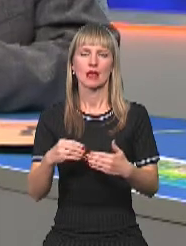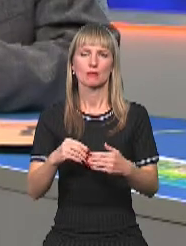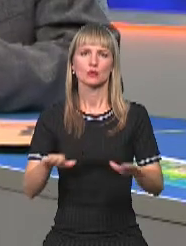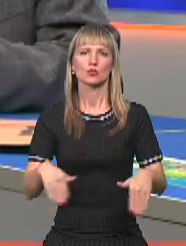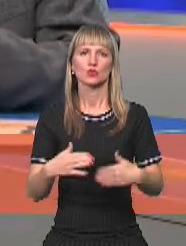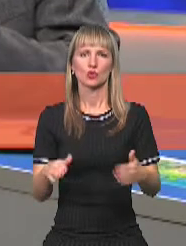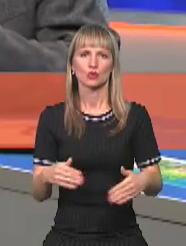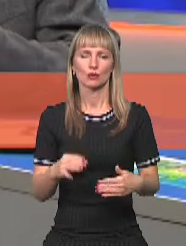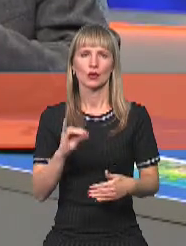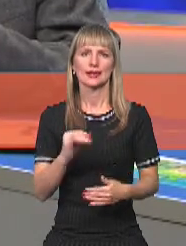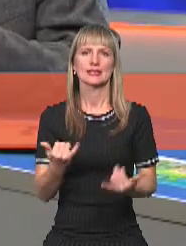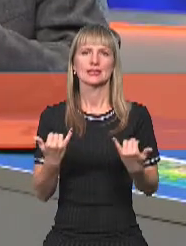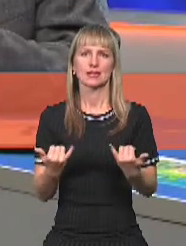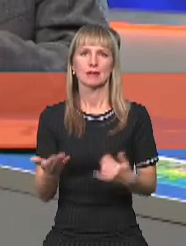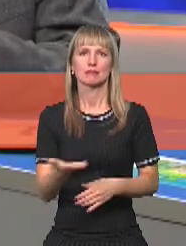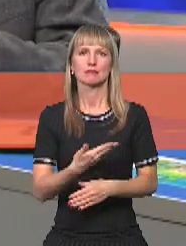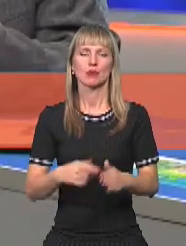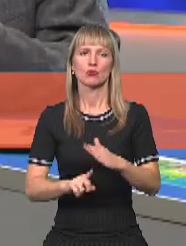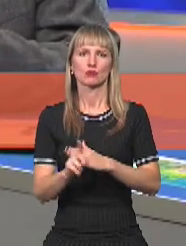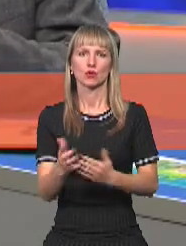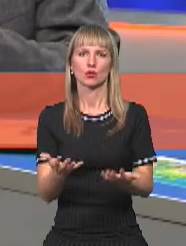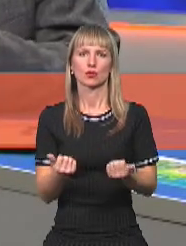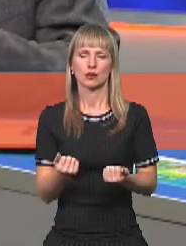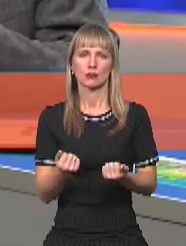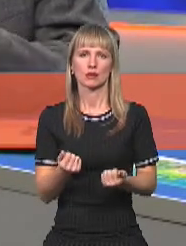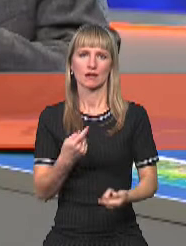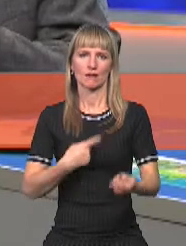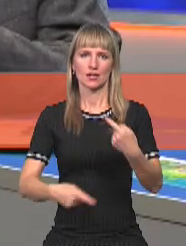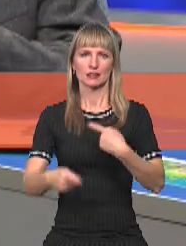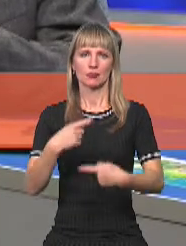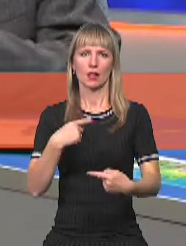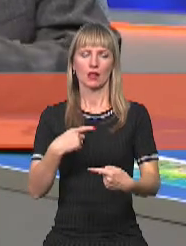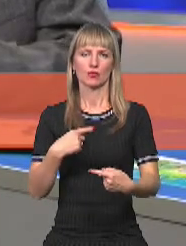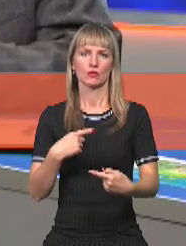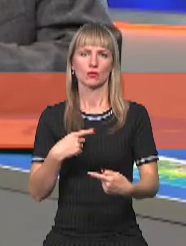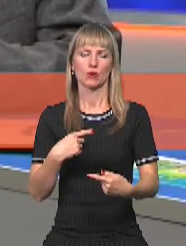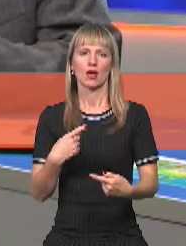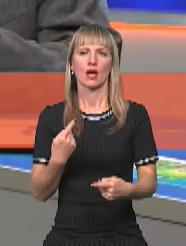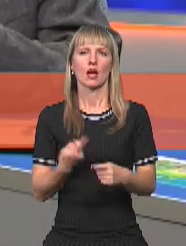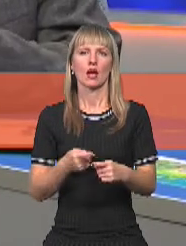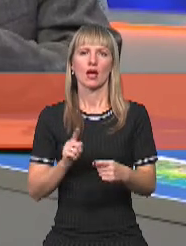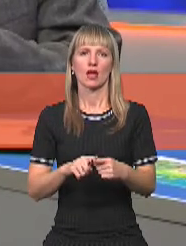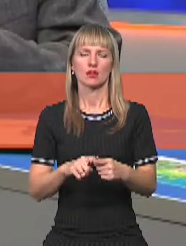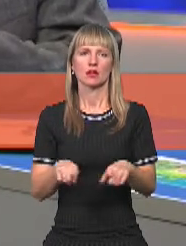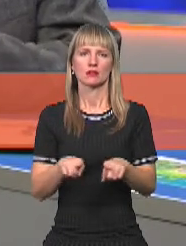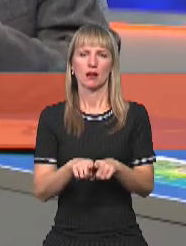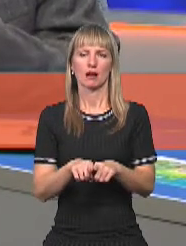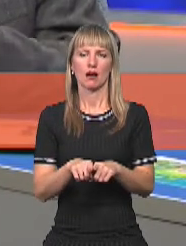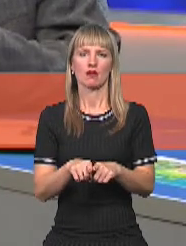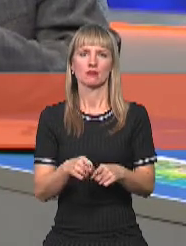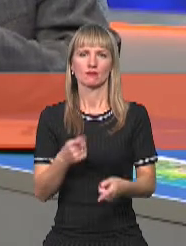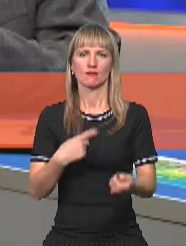спустошуємо, і зараз ми почали отримувати відплату. Тобто це така, можна сказати, зворотня реакція. Тому